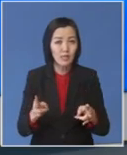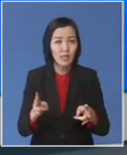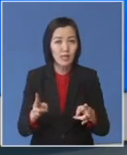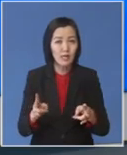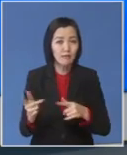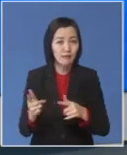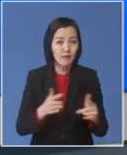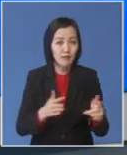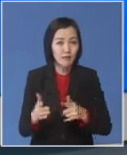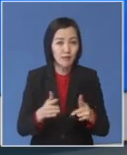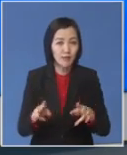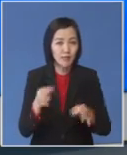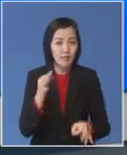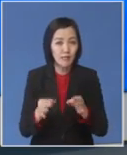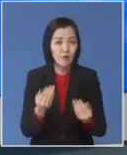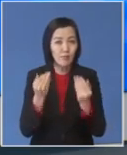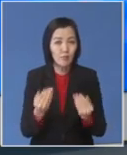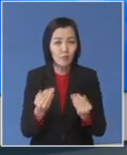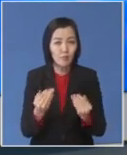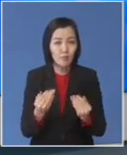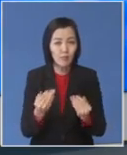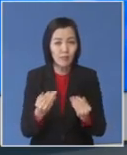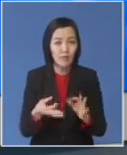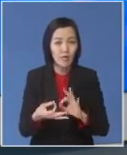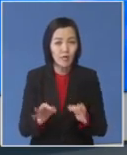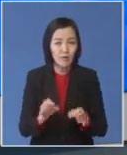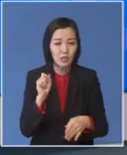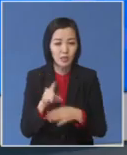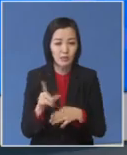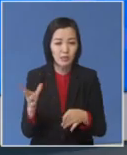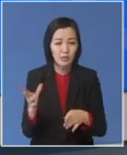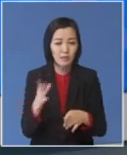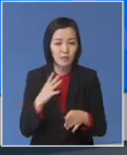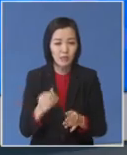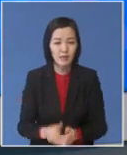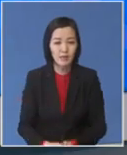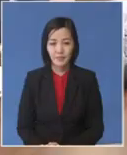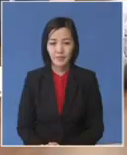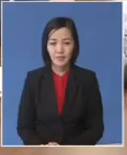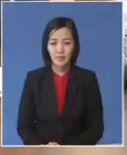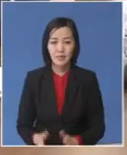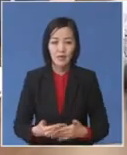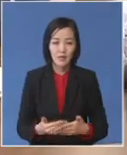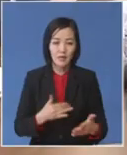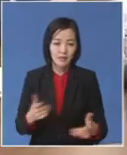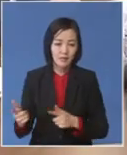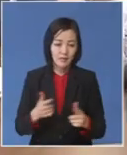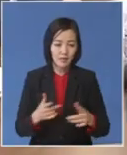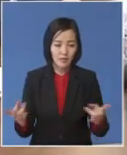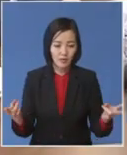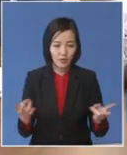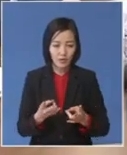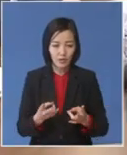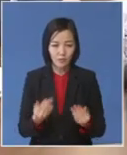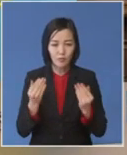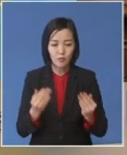талқыланды. Бүгінде нақты ахуалдан ақпар алынып, тиісті нұсқау тапсырмалар берілді. Қамданған қапы қалмайды. Бұл